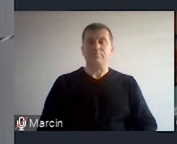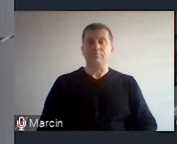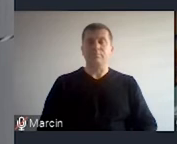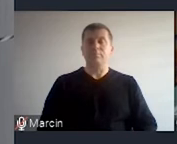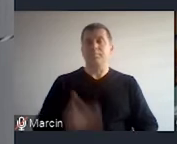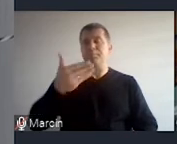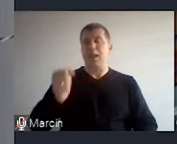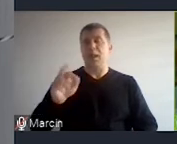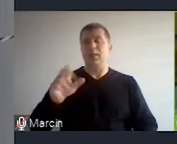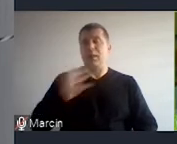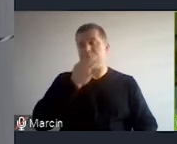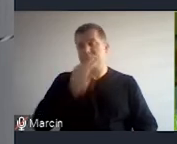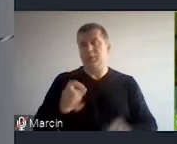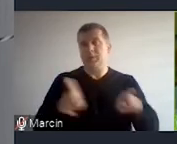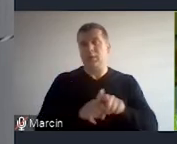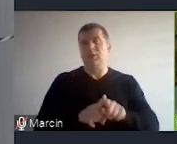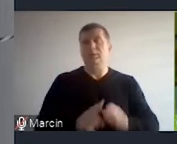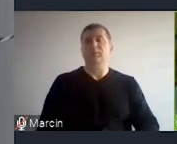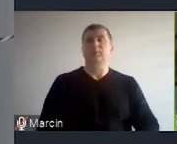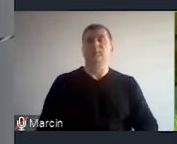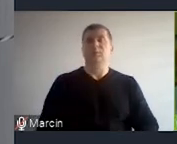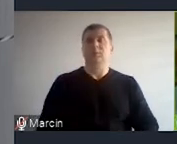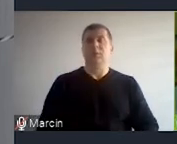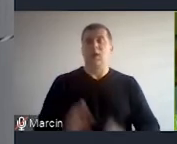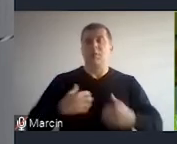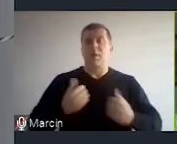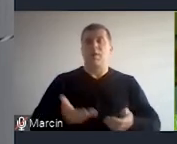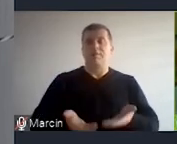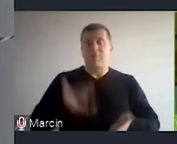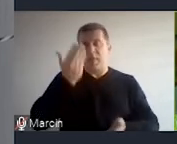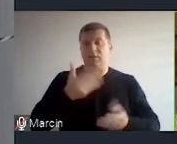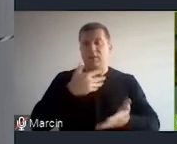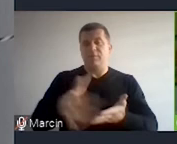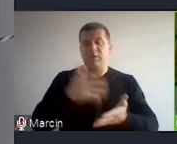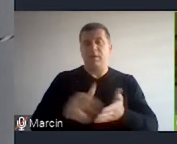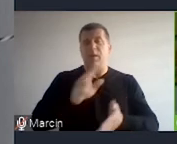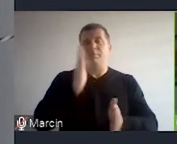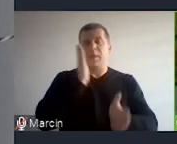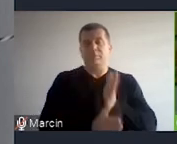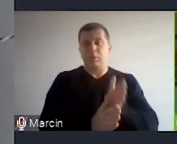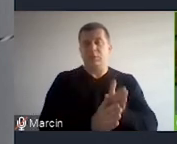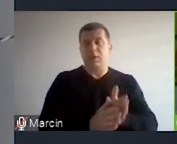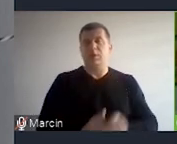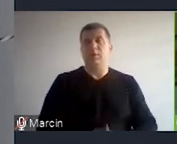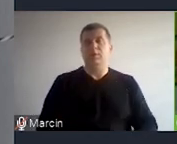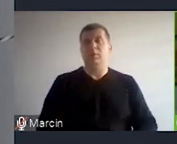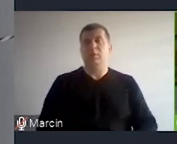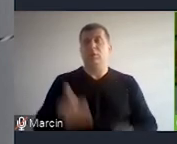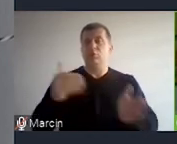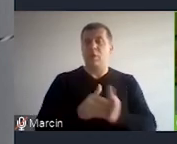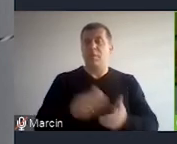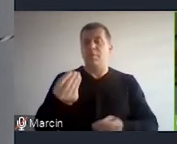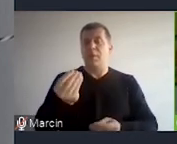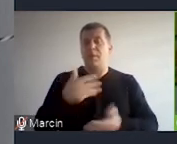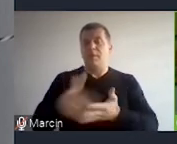Pani Marta pyta też, żeby zwiększyć wydatki na bezpośrednich, trzeba